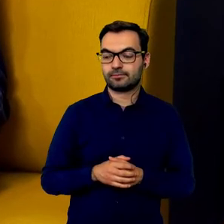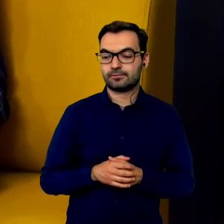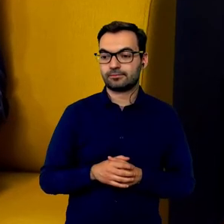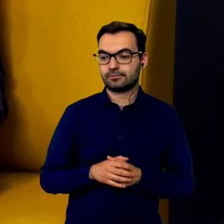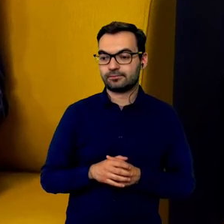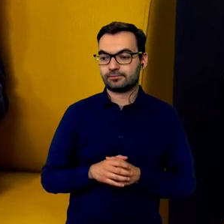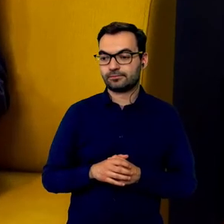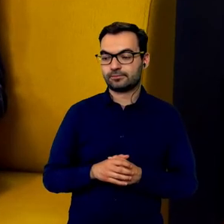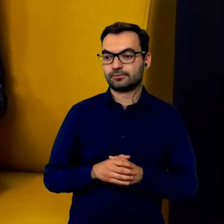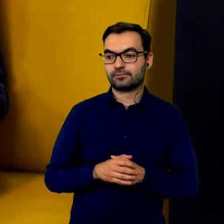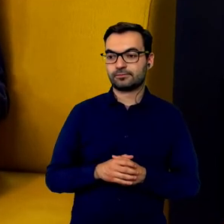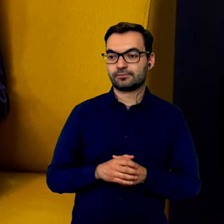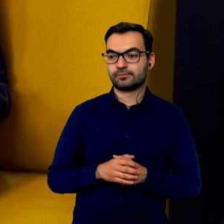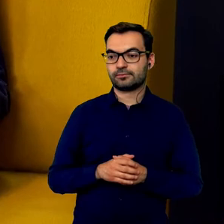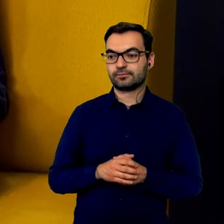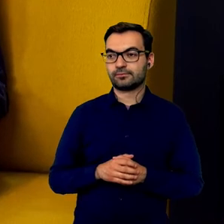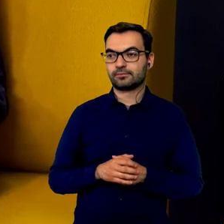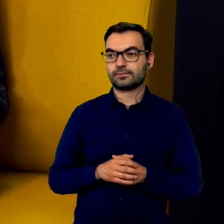on